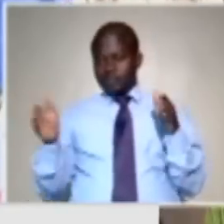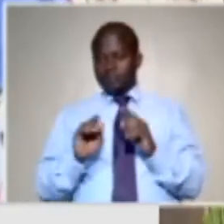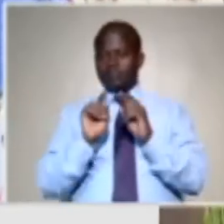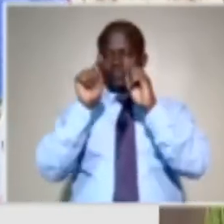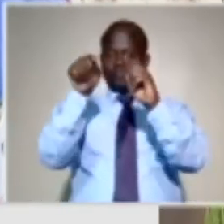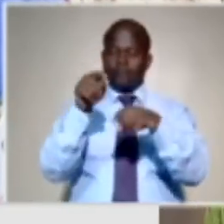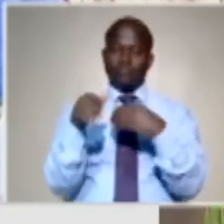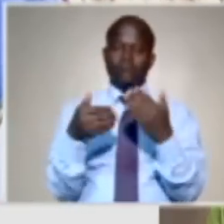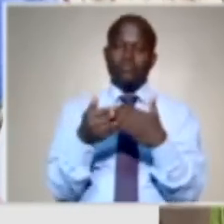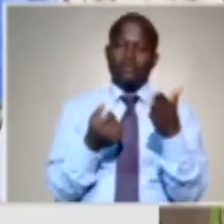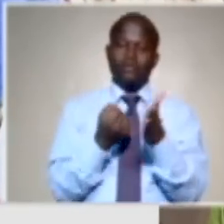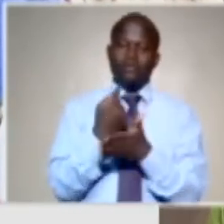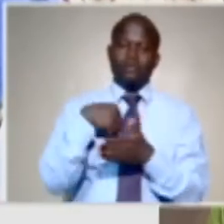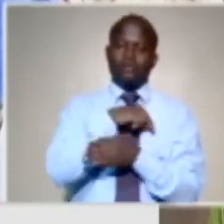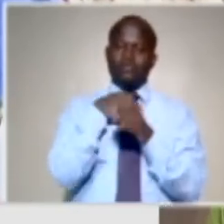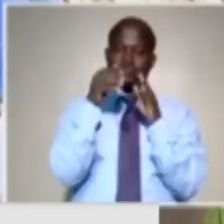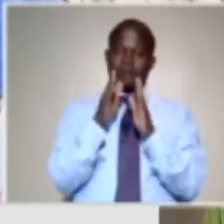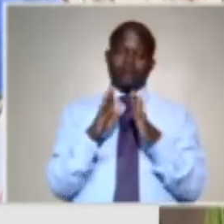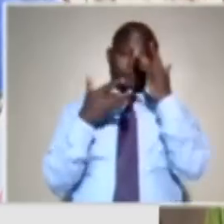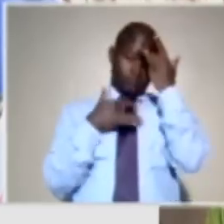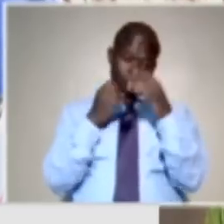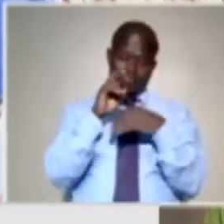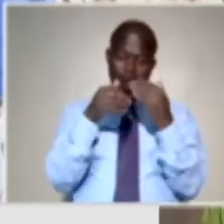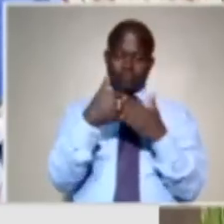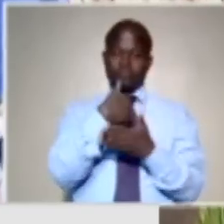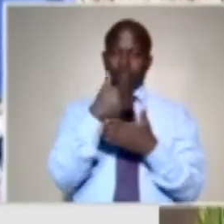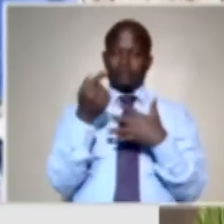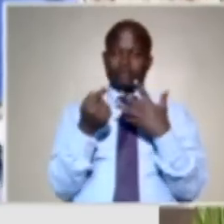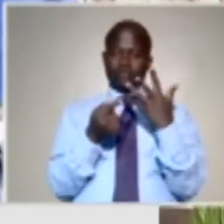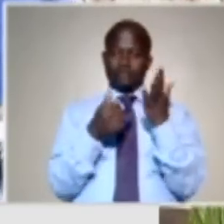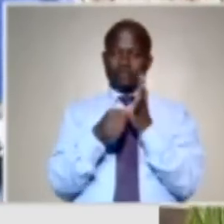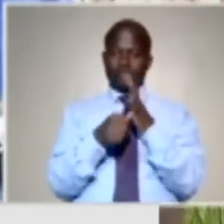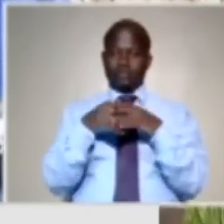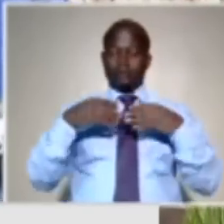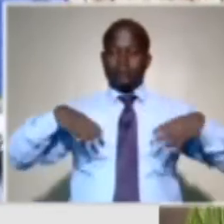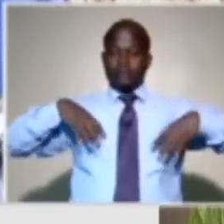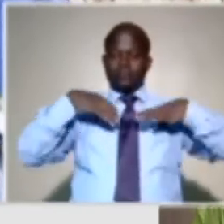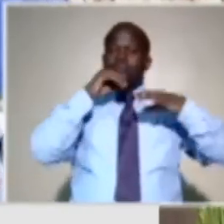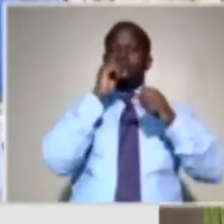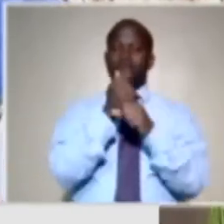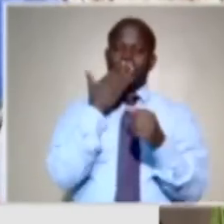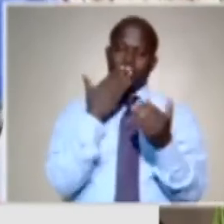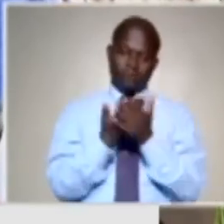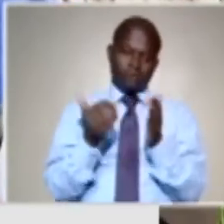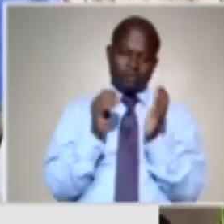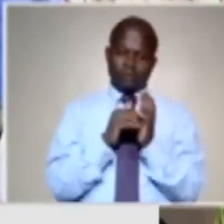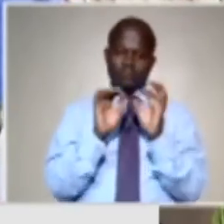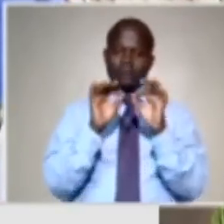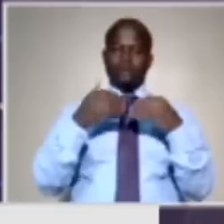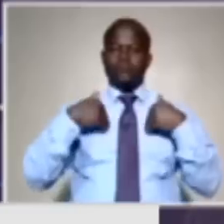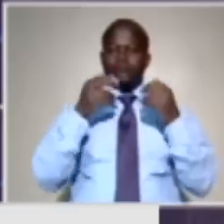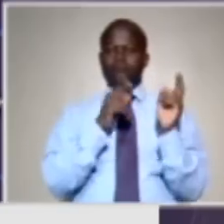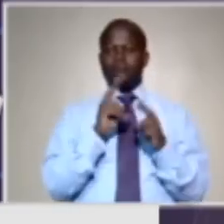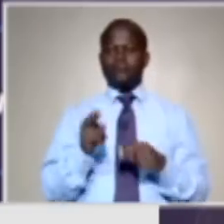ugende bigatuma wa muntu warurwaye se cyangwa arufite ikibazo cy'ingingo zitari gukora neza asubira mu buzima